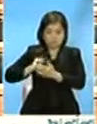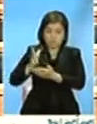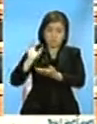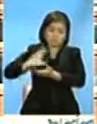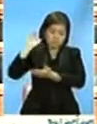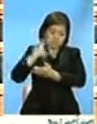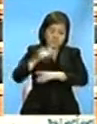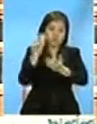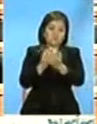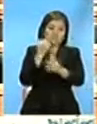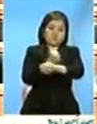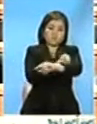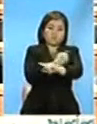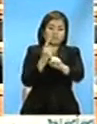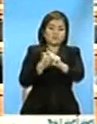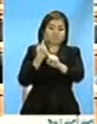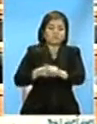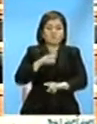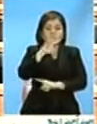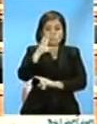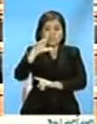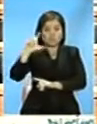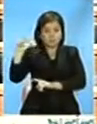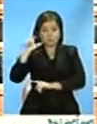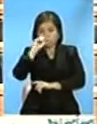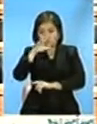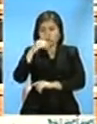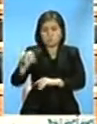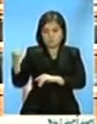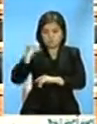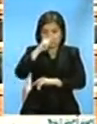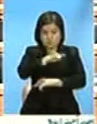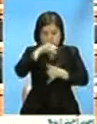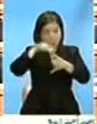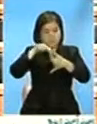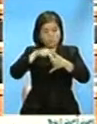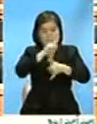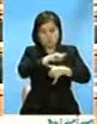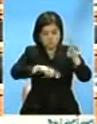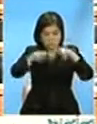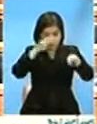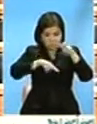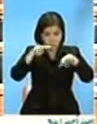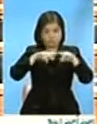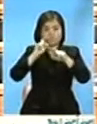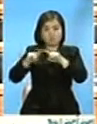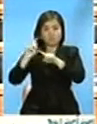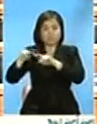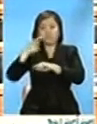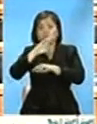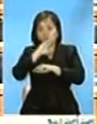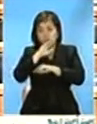แต่ถ้าท่านบอกว่าวางน้ำหนักไว้ที่สว.นี่แหละที่จะต้องตรวจสอบควบคุมอะไรก็แล้วแต่คุ้มไหมครับกับถ้าห